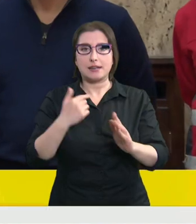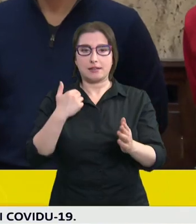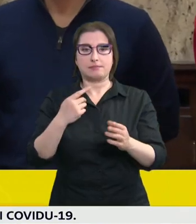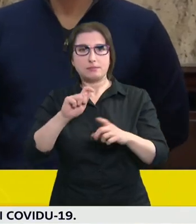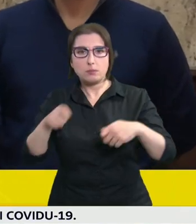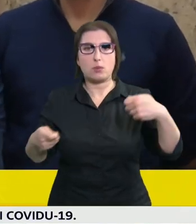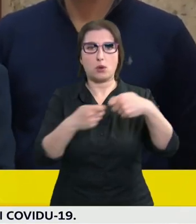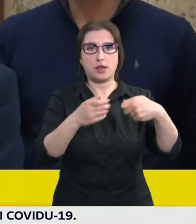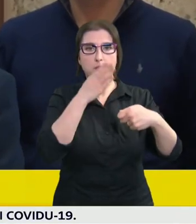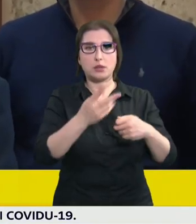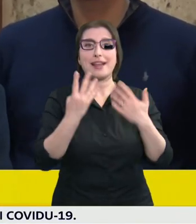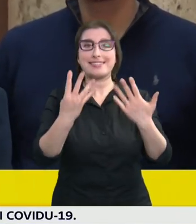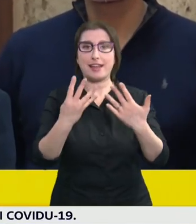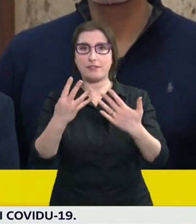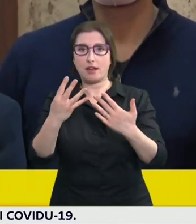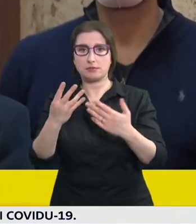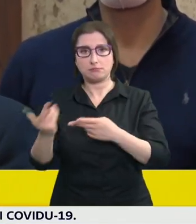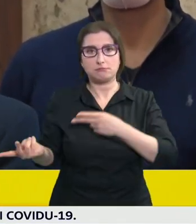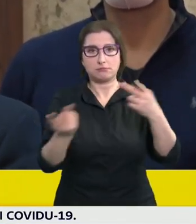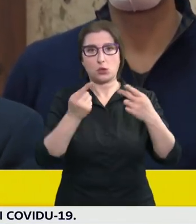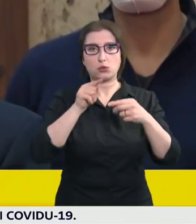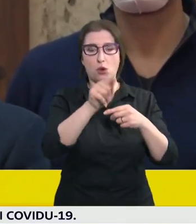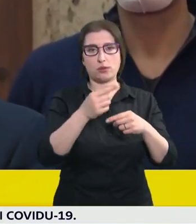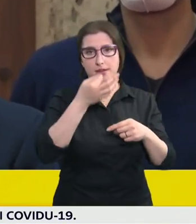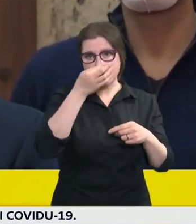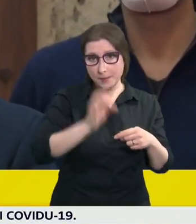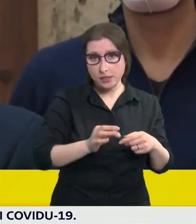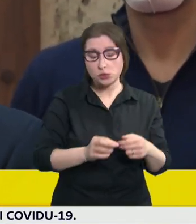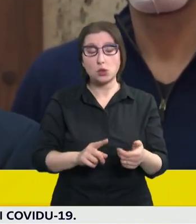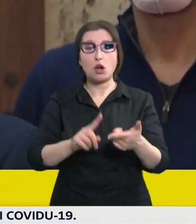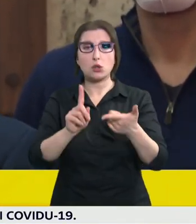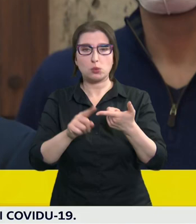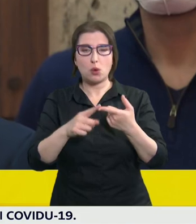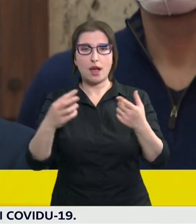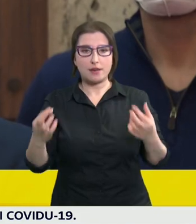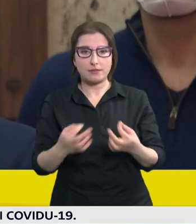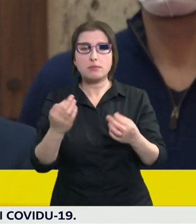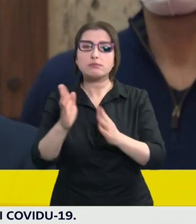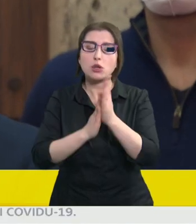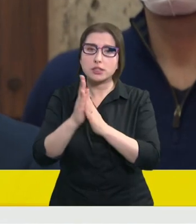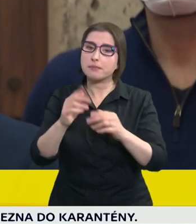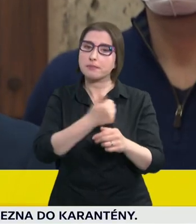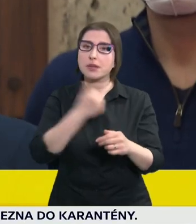kdy bude využita tahle možnost. A potom druhý dotaz, dlouhodobě se v našich nemocnicích